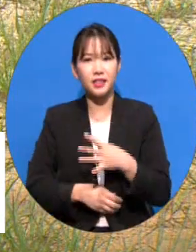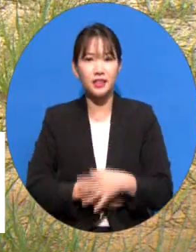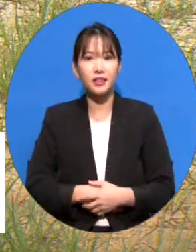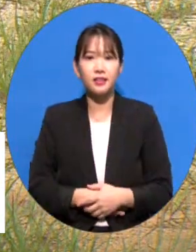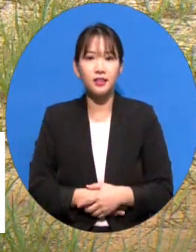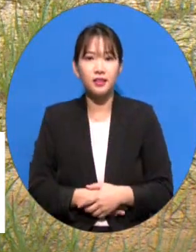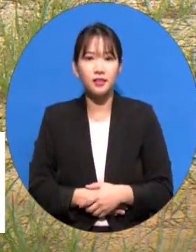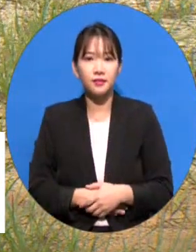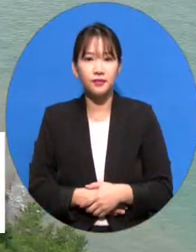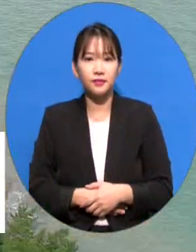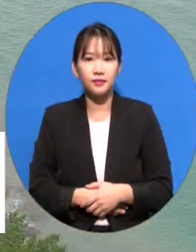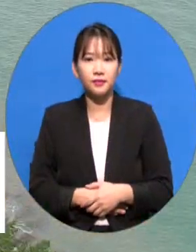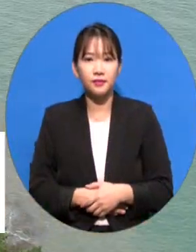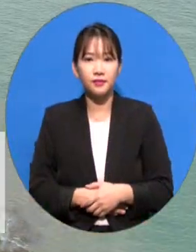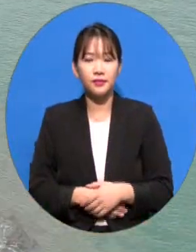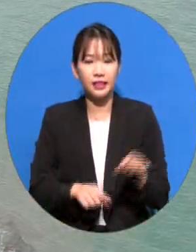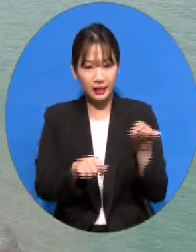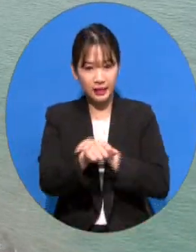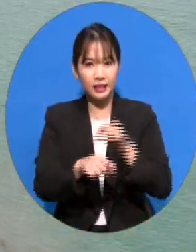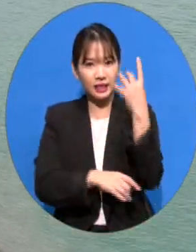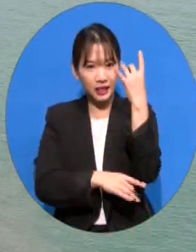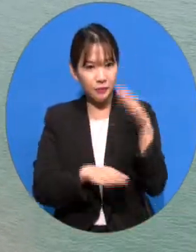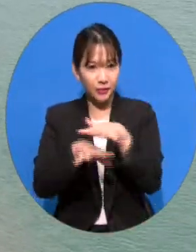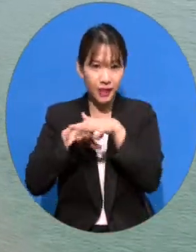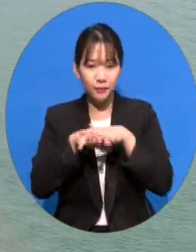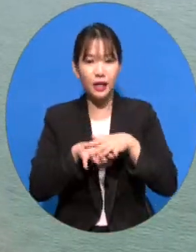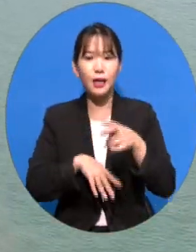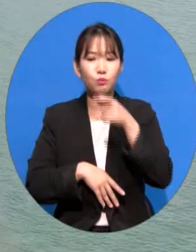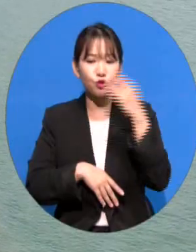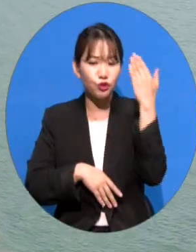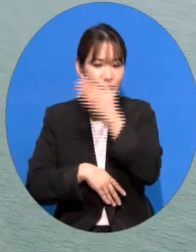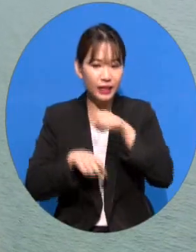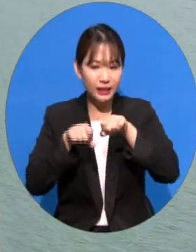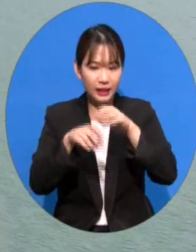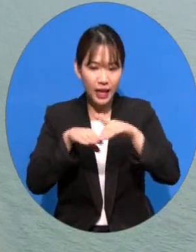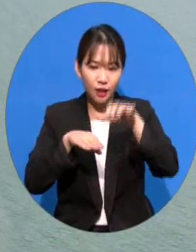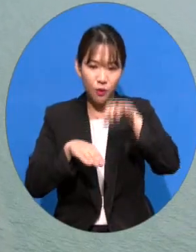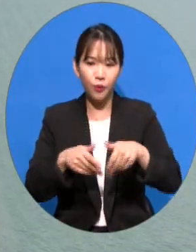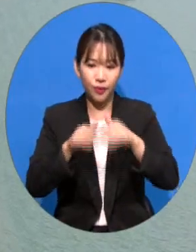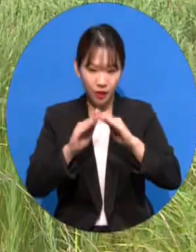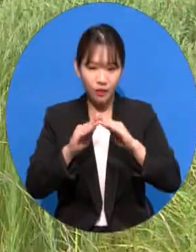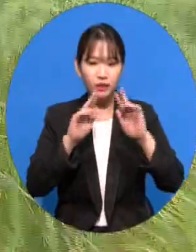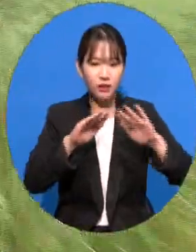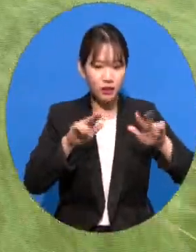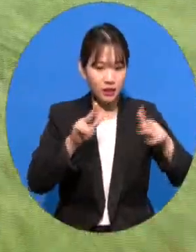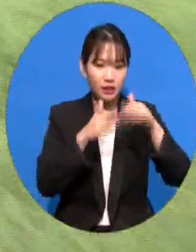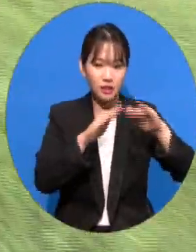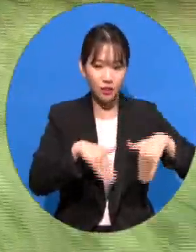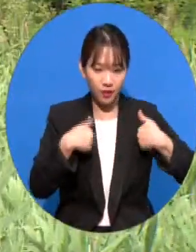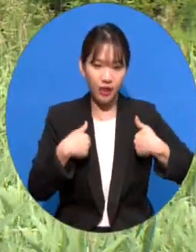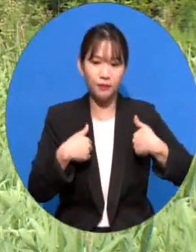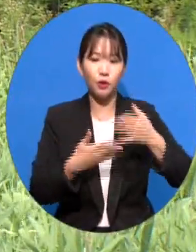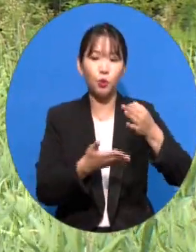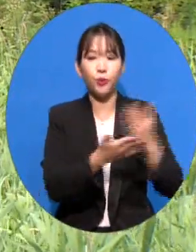수준에 머물고 있습니다. 특히 기본 인프라인 하수처리장 설치 문제는 그동안 전라남도는 건설 비용